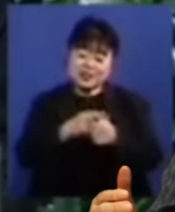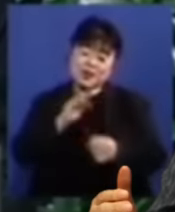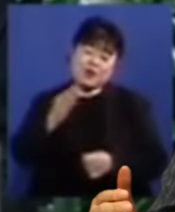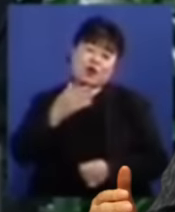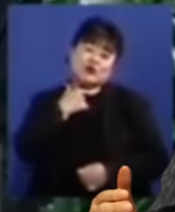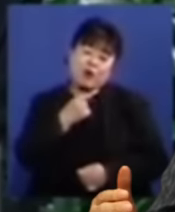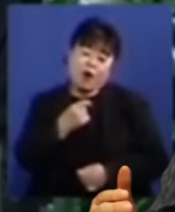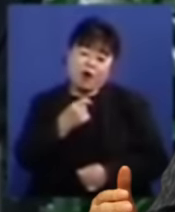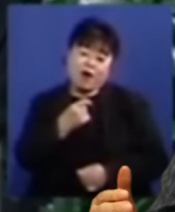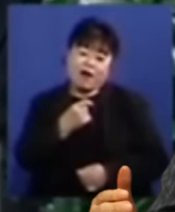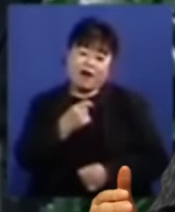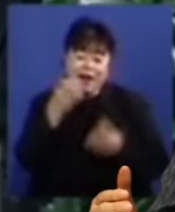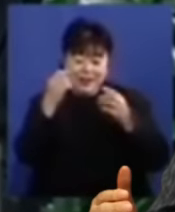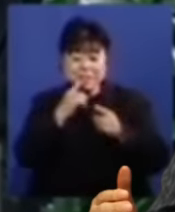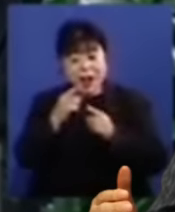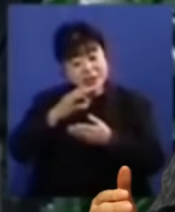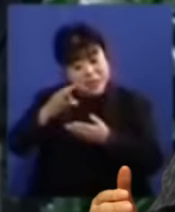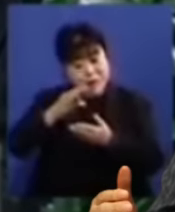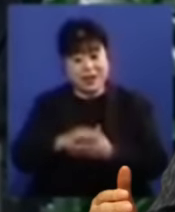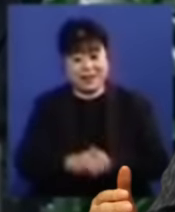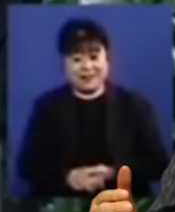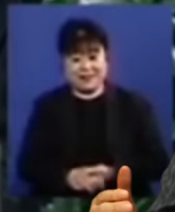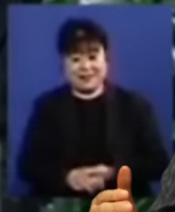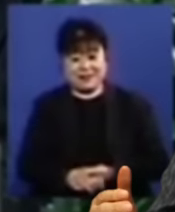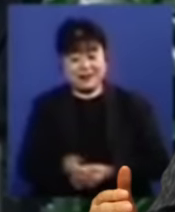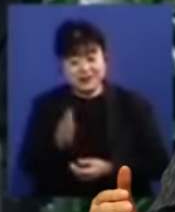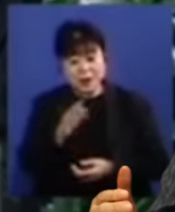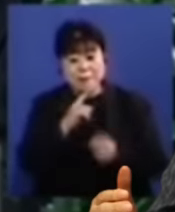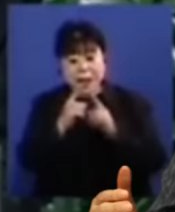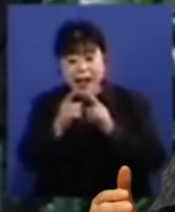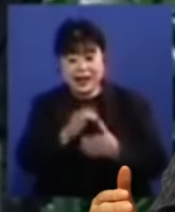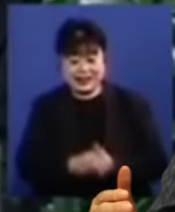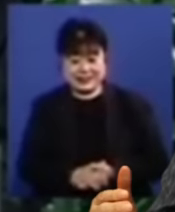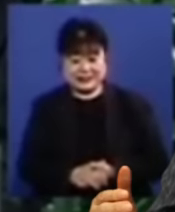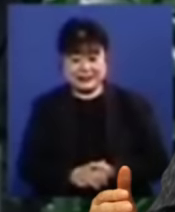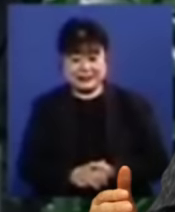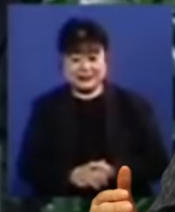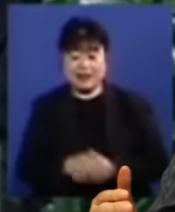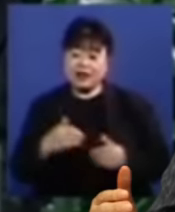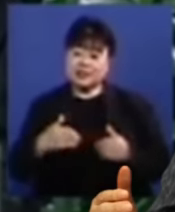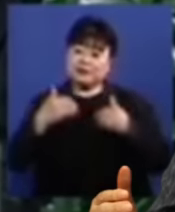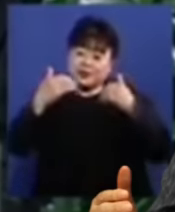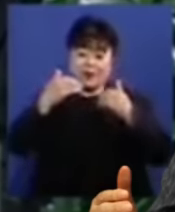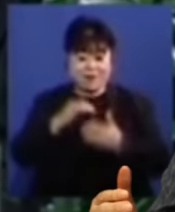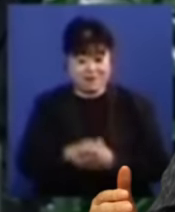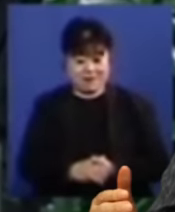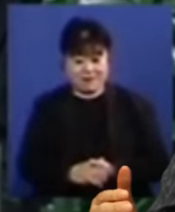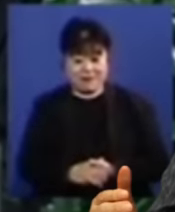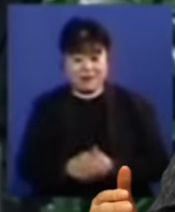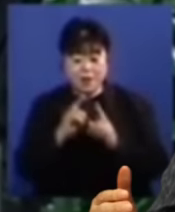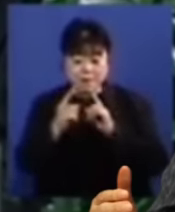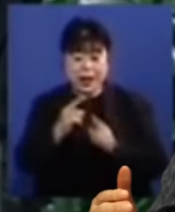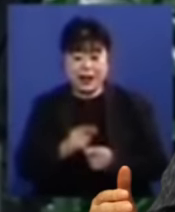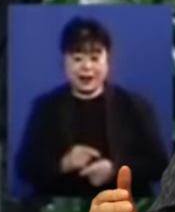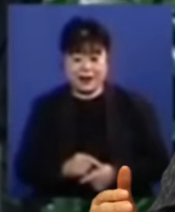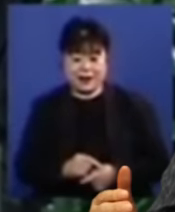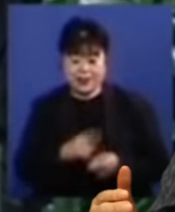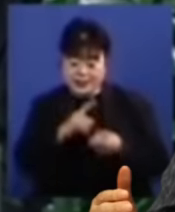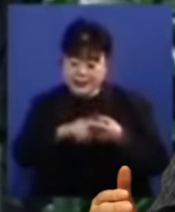되겠다. 애들이 그런 말을 합니다. 그런 말을 자꾸 하면 그 말이